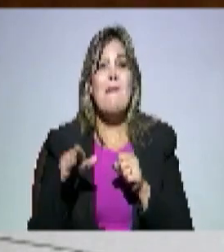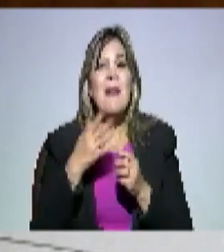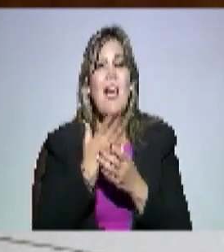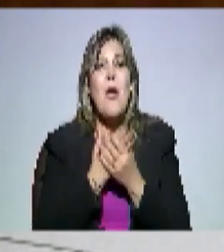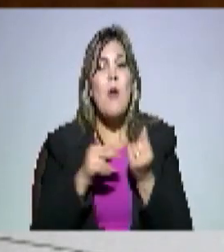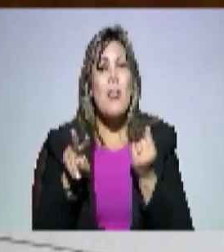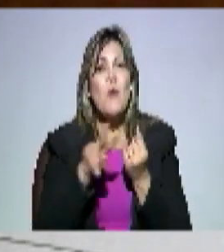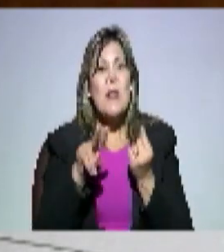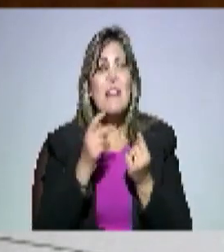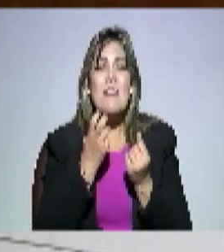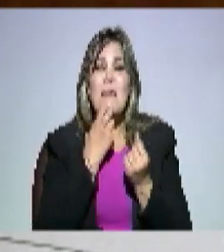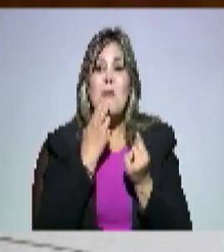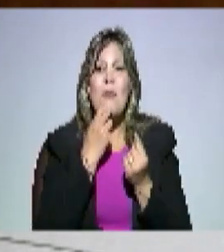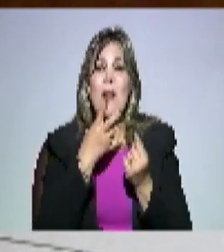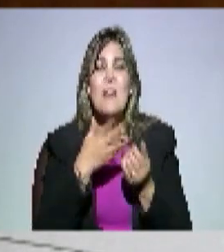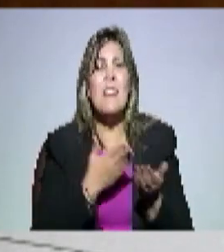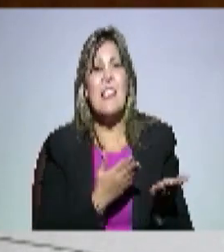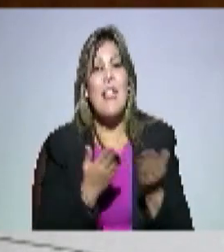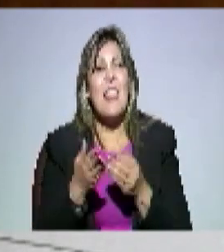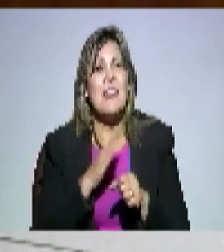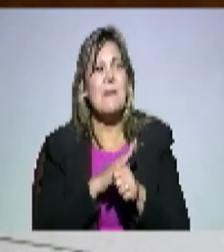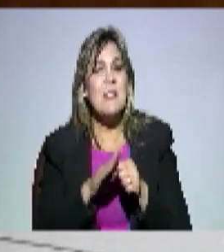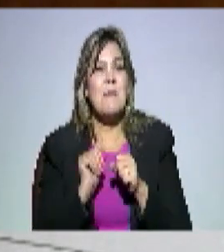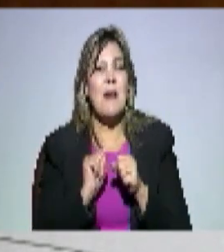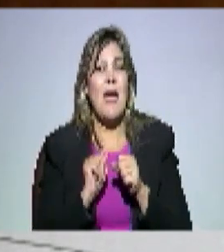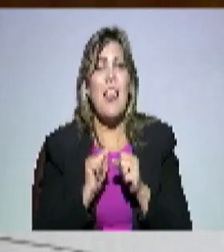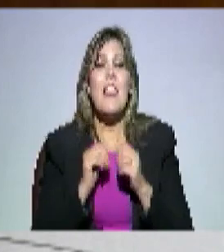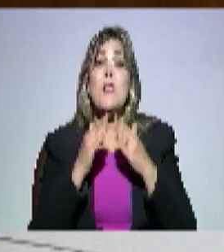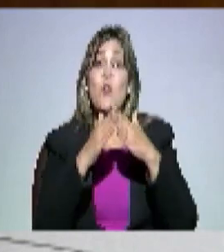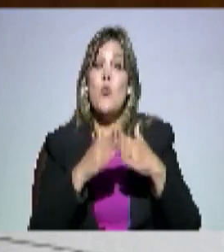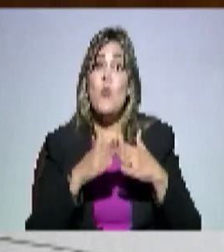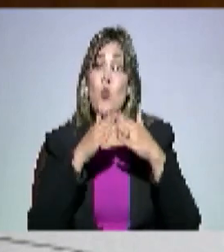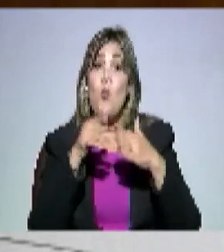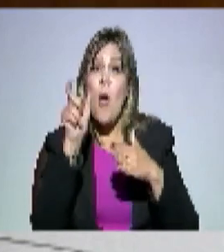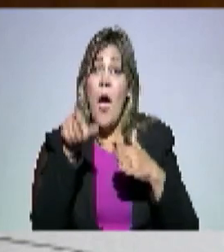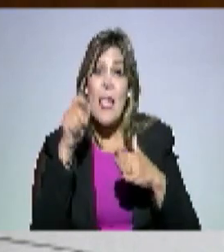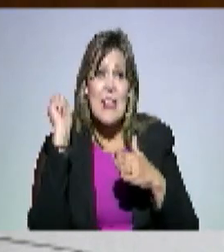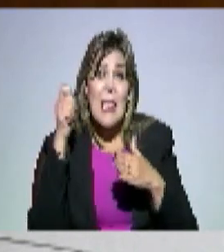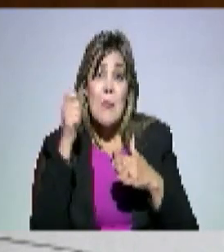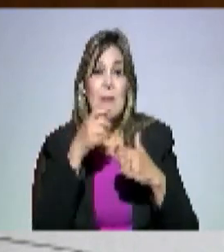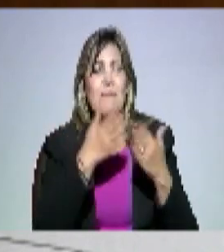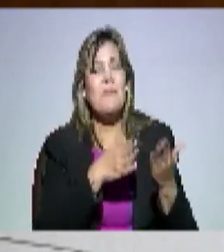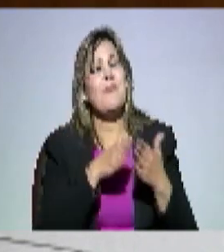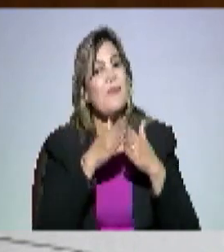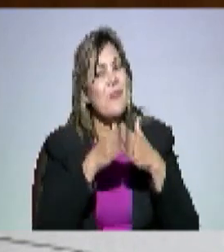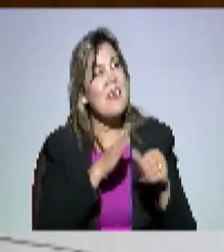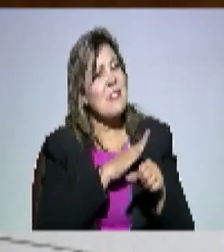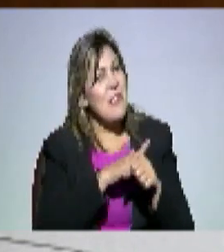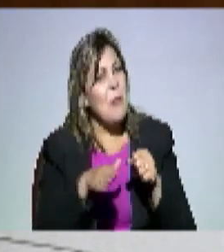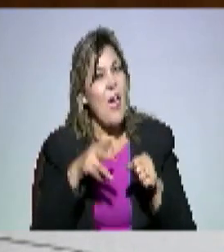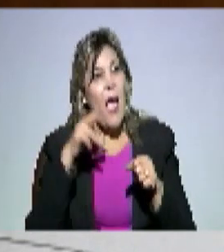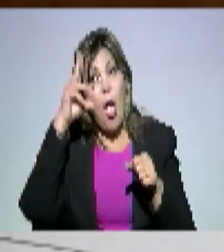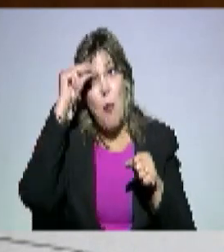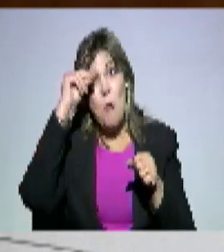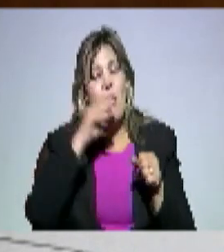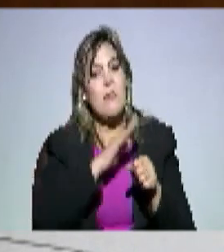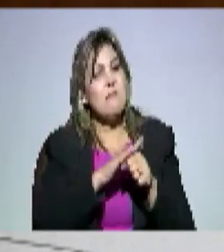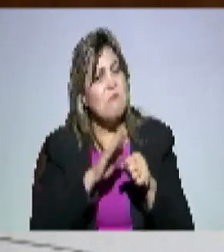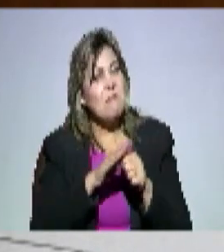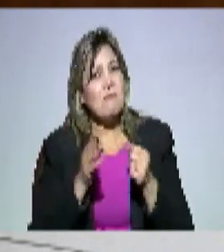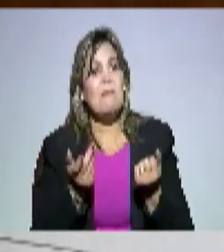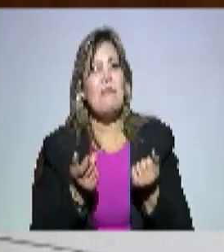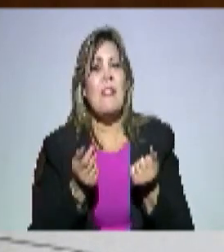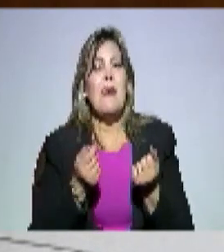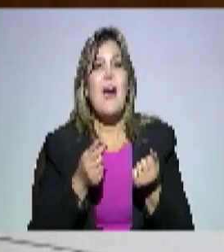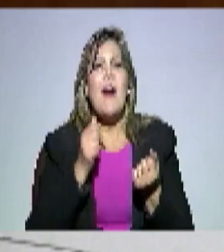بيقدموا ذبيح نمشي شويه نلاقي نوح بيقدم ذبيحه نمشي شويه نلاقي ابراهيم بيقدم ذبايح نلاقي ايوب